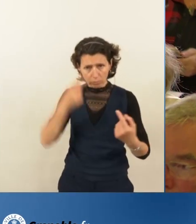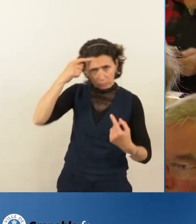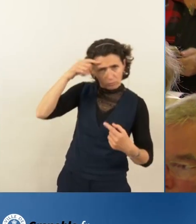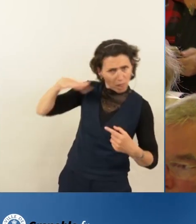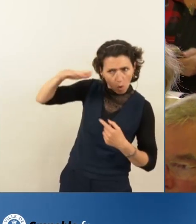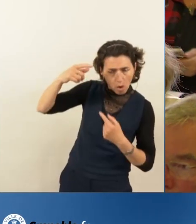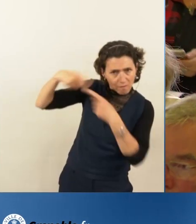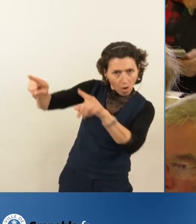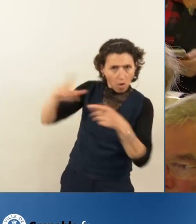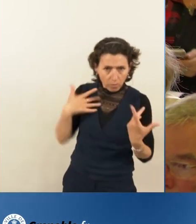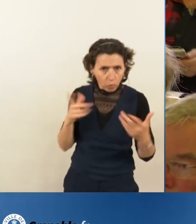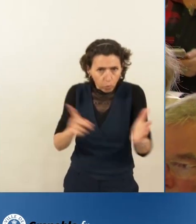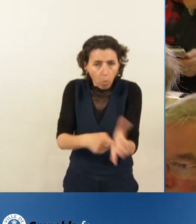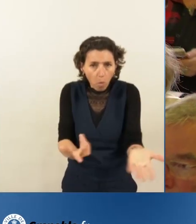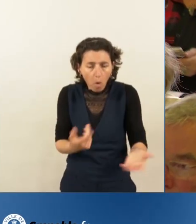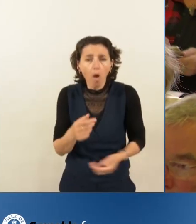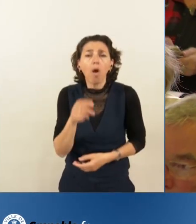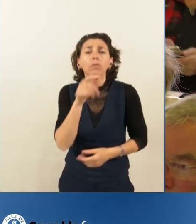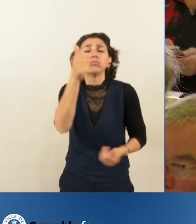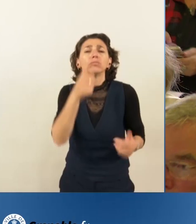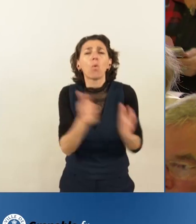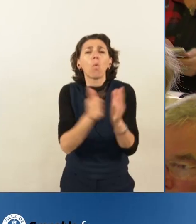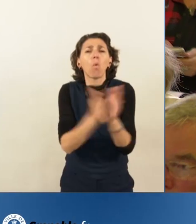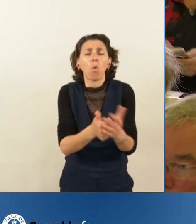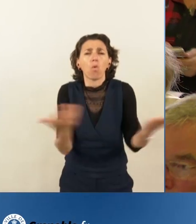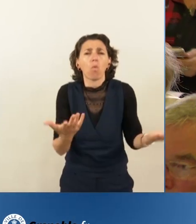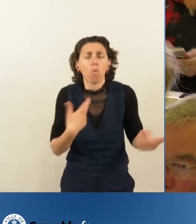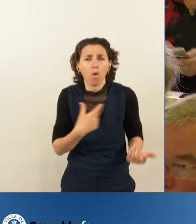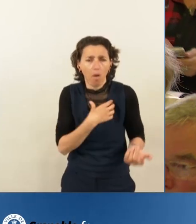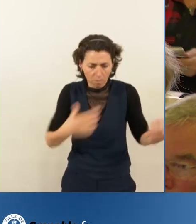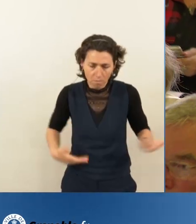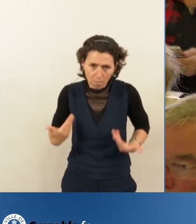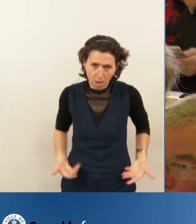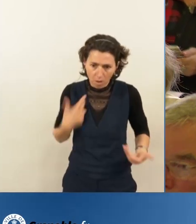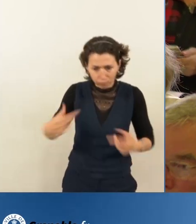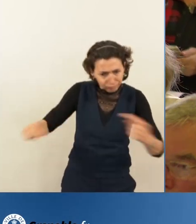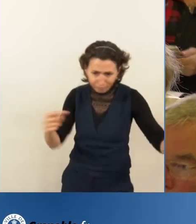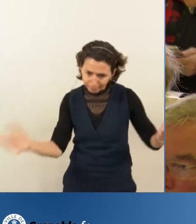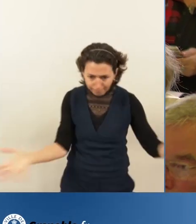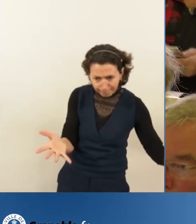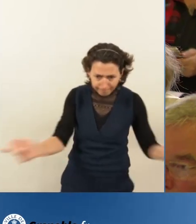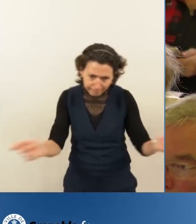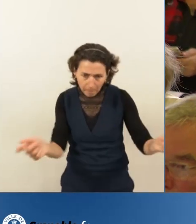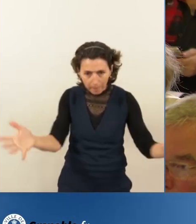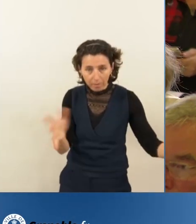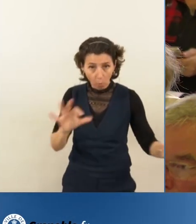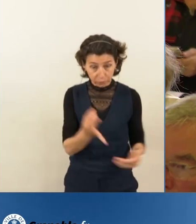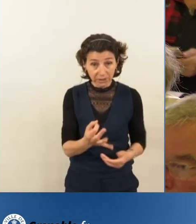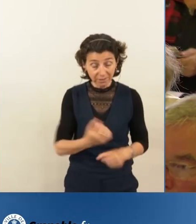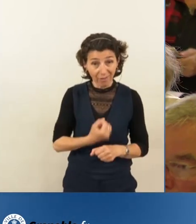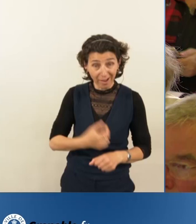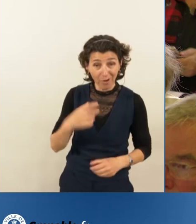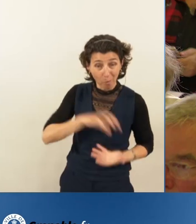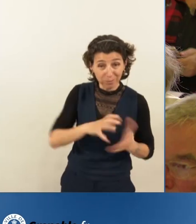et votre rôle celui d'un maire c'est d'animer ce collectif de le faire vivre dans sa diversité oui cela est exigeant demande du temps